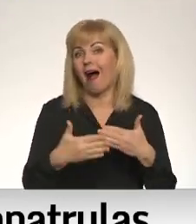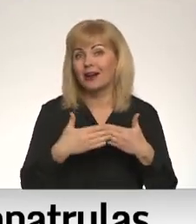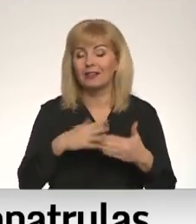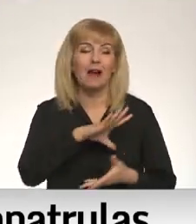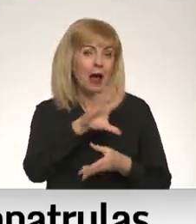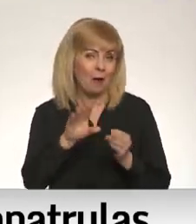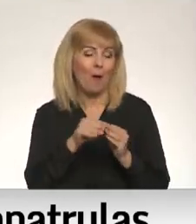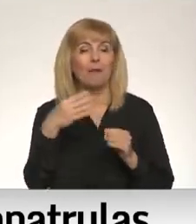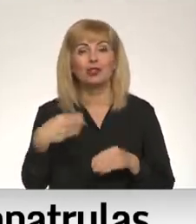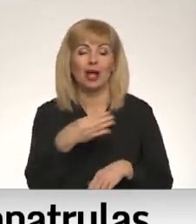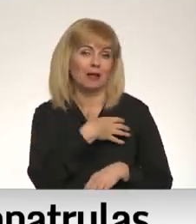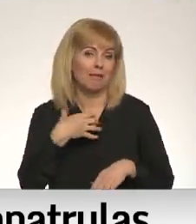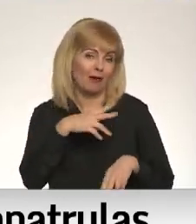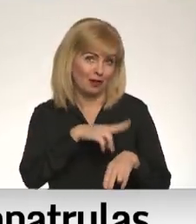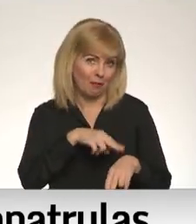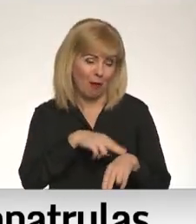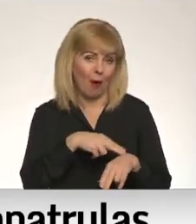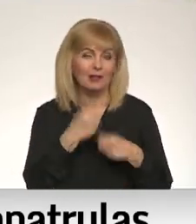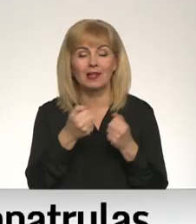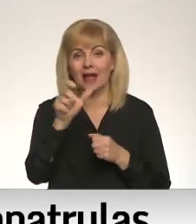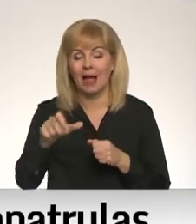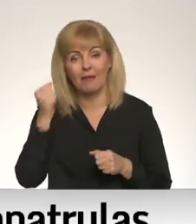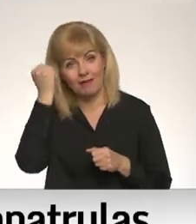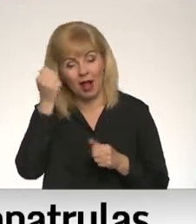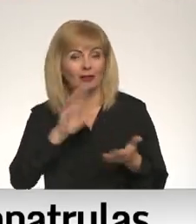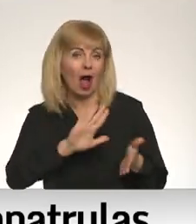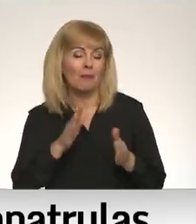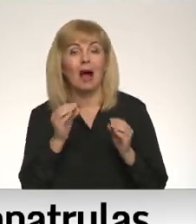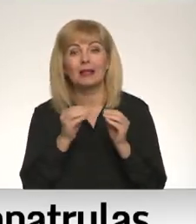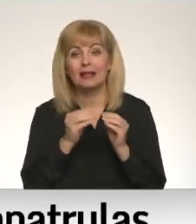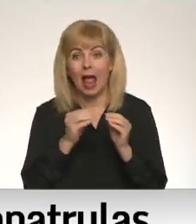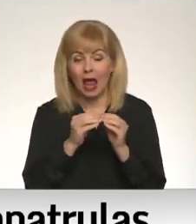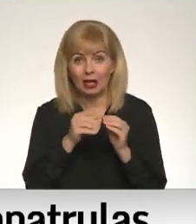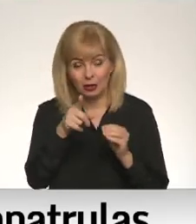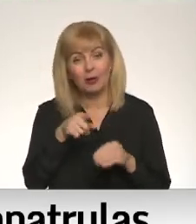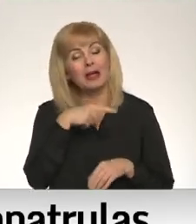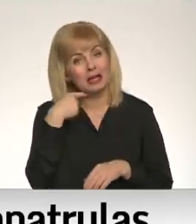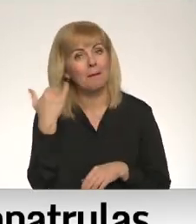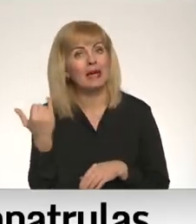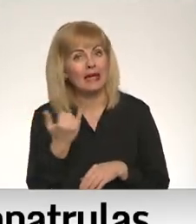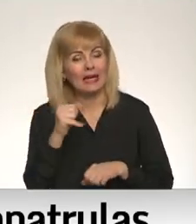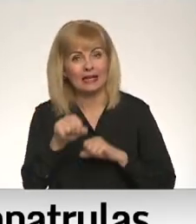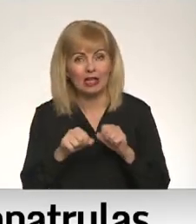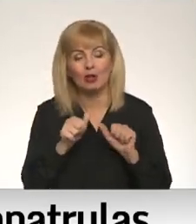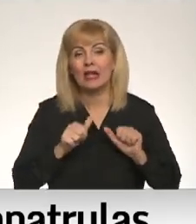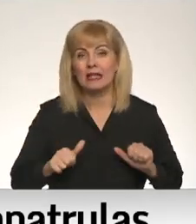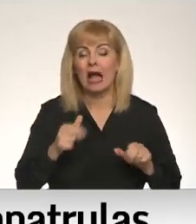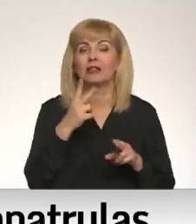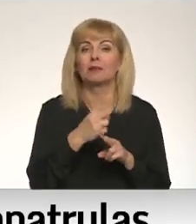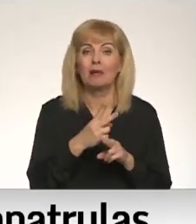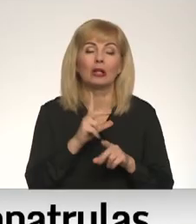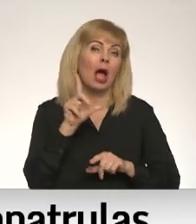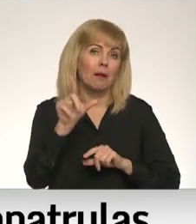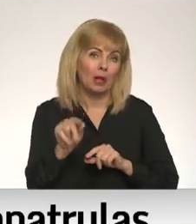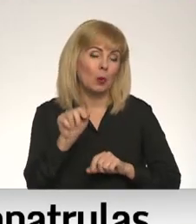kopā 40 pašvaldības policijas darbiniekiem Valmierā aptuveni 10 ir izrādījuši interesi veikt dienesta pienākumus pārvietojoties